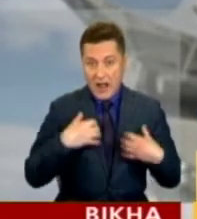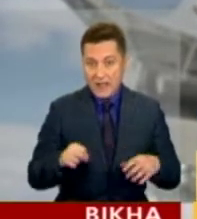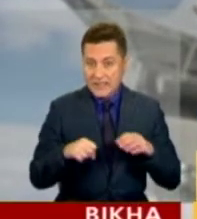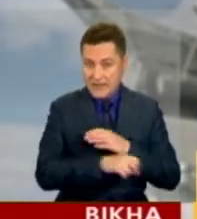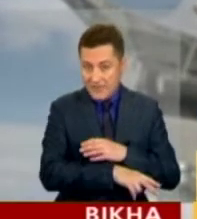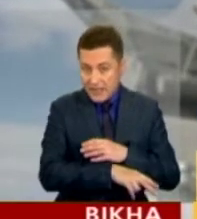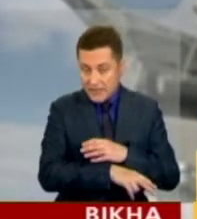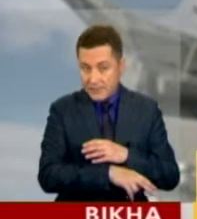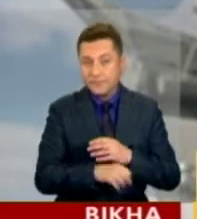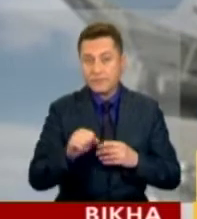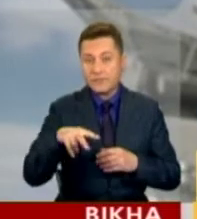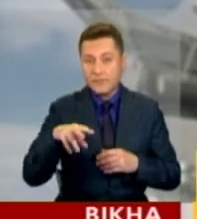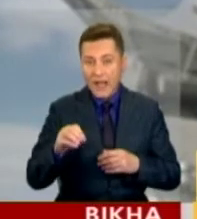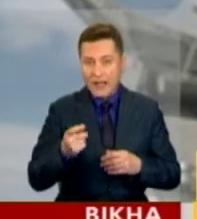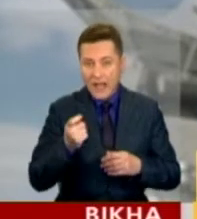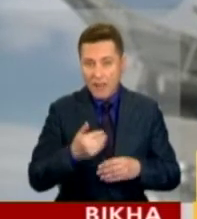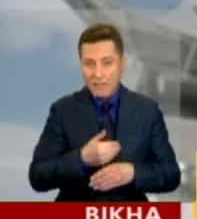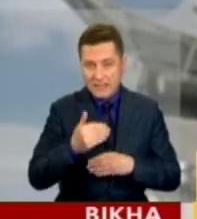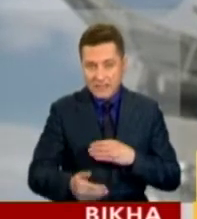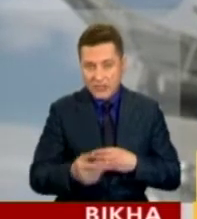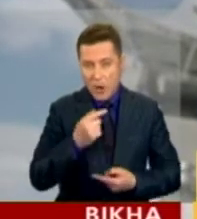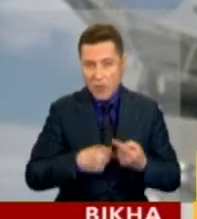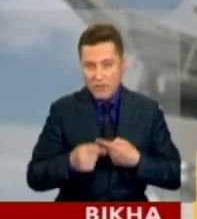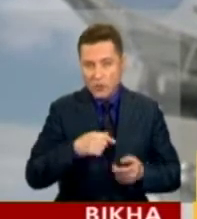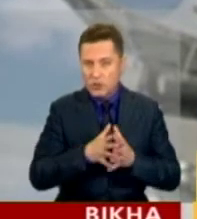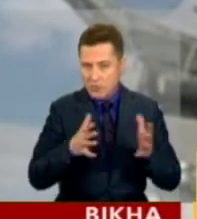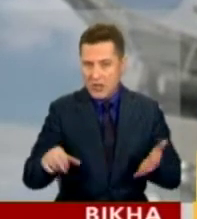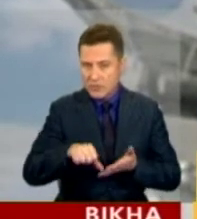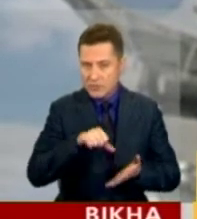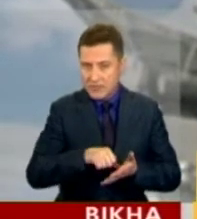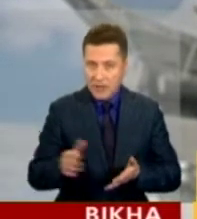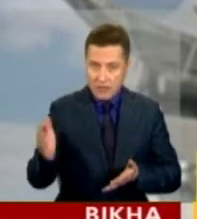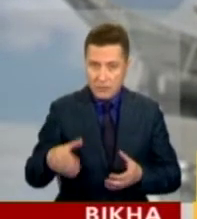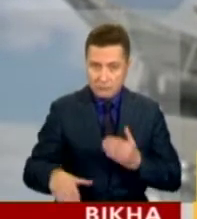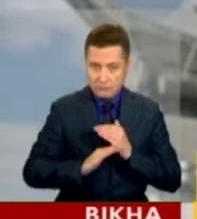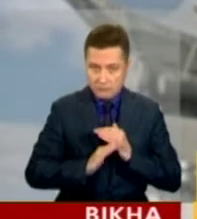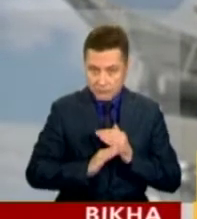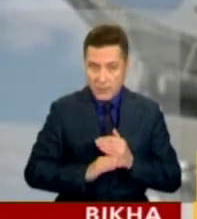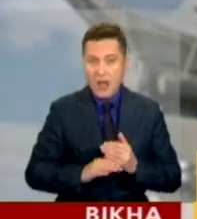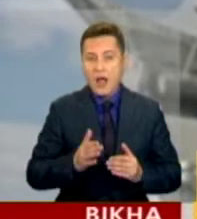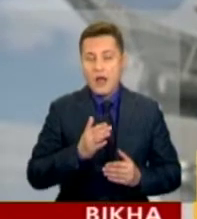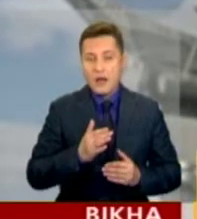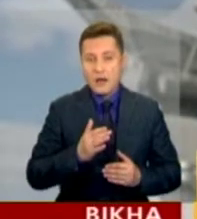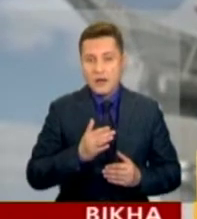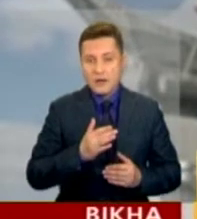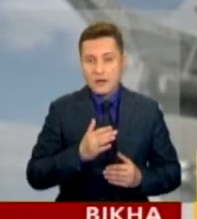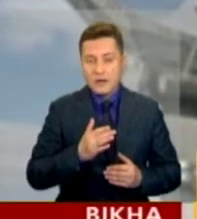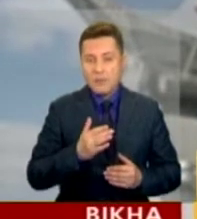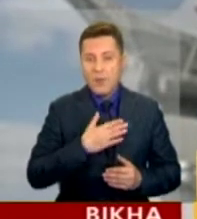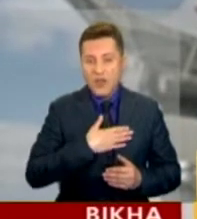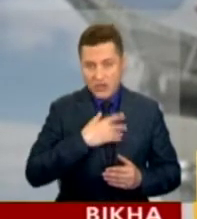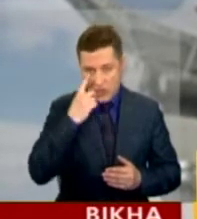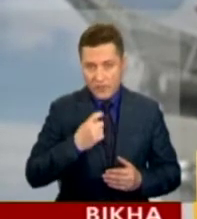але пізніше вже там повернулося трошки більшим складом. За нашим інформацією, зараз там